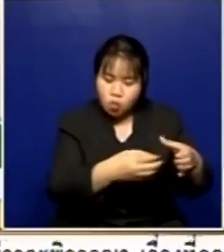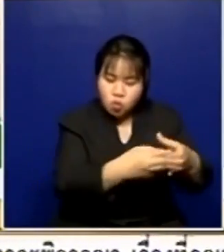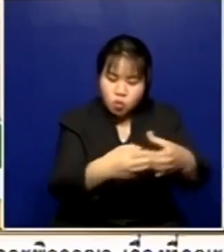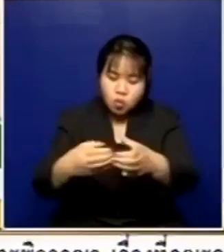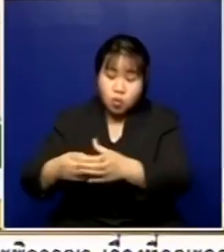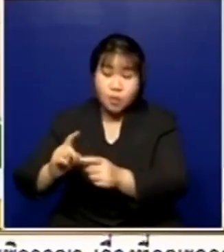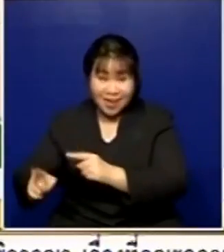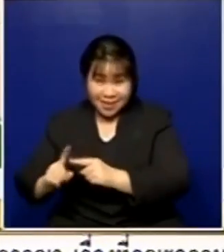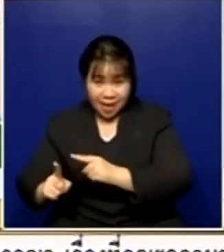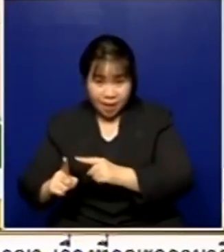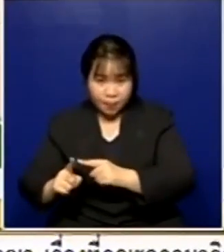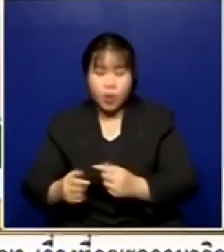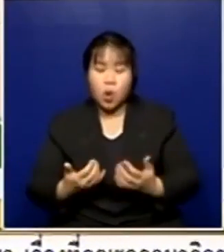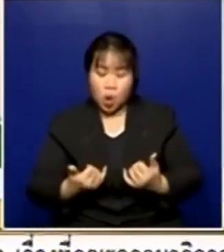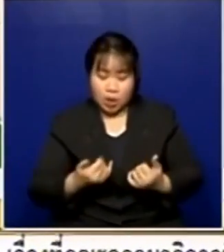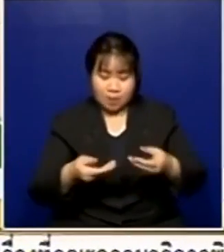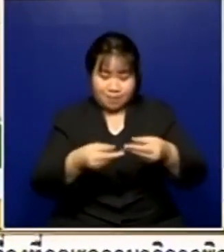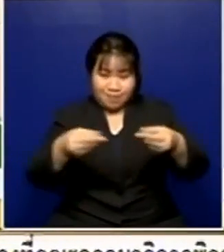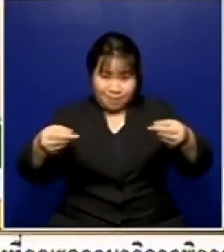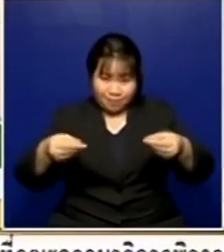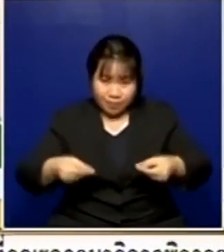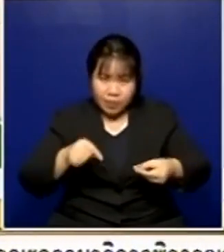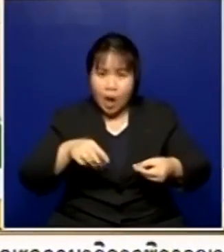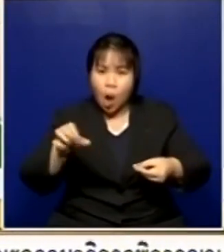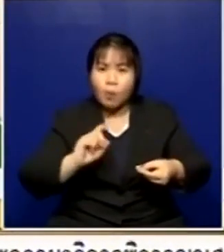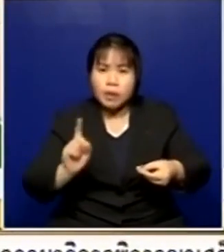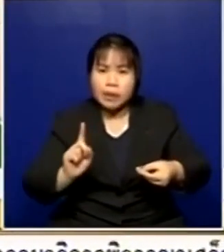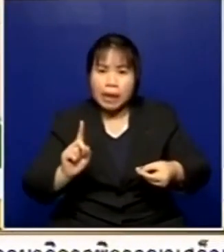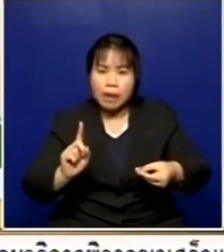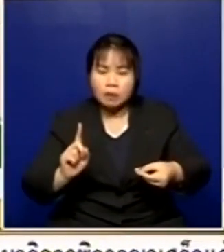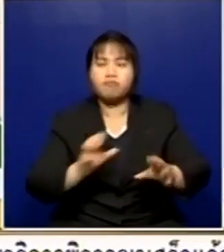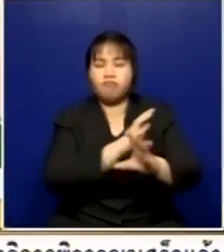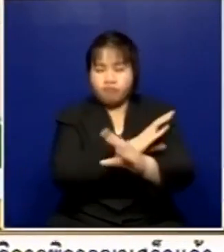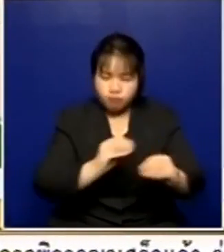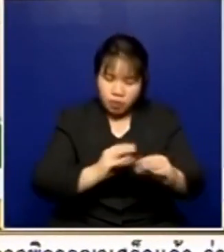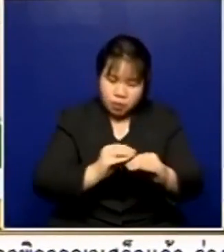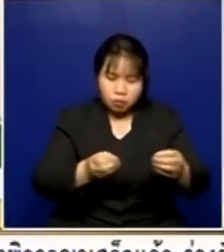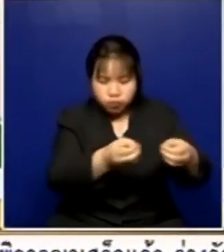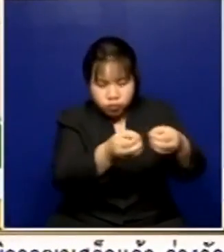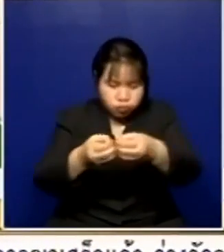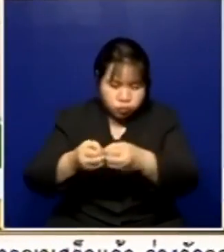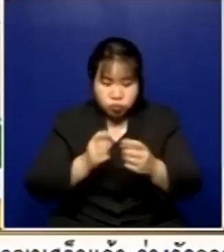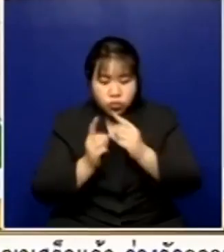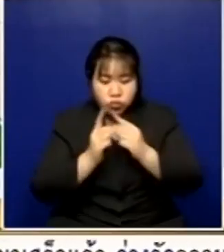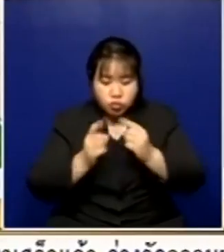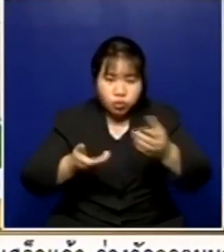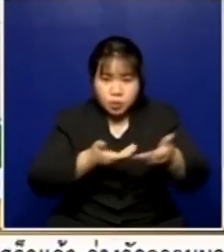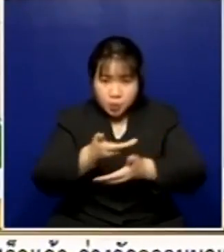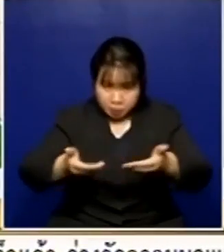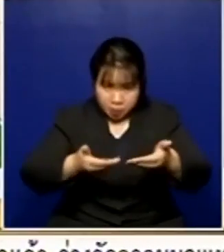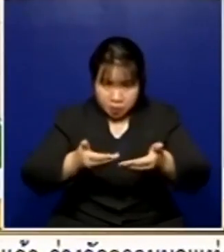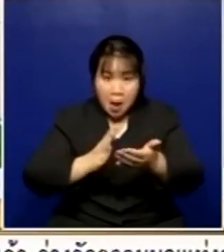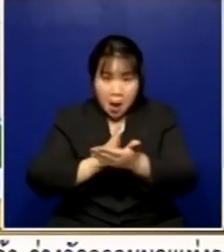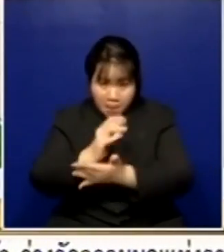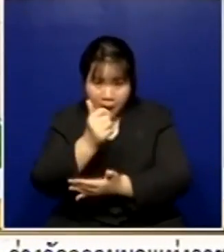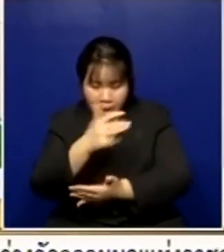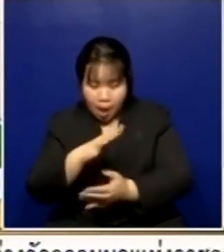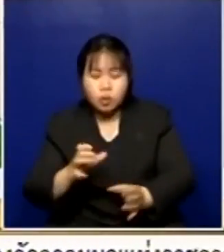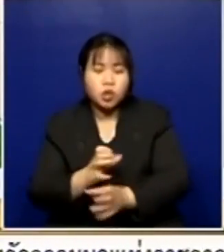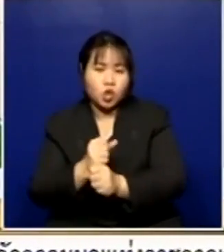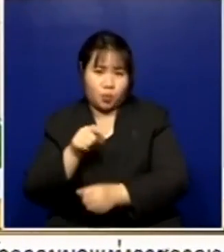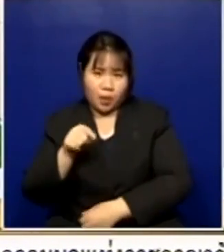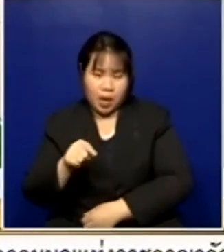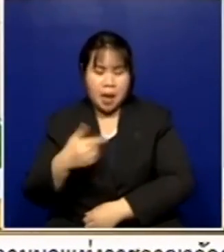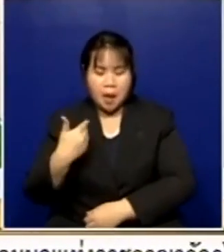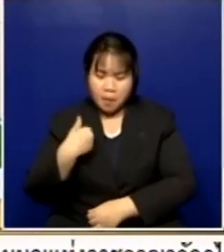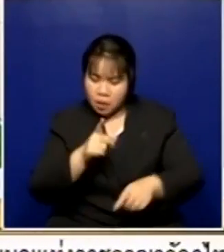สิ่งที่นำเสนอในร่างแก้ไขนี้มาจากกระบวนการแลกเปลี่ยนถกเถียงของประชาชนมาระดับหนึ่งแล้วและด้วยความหลาก